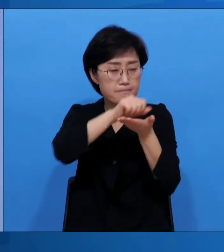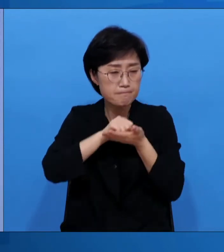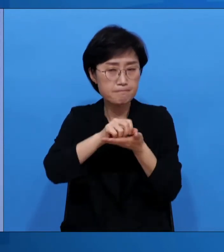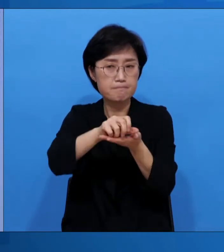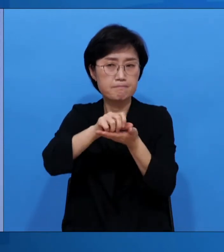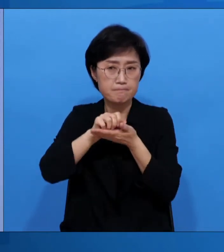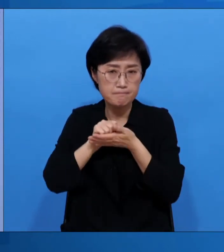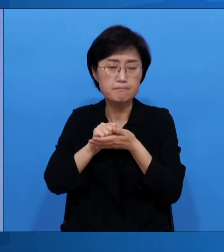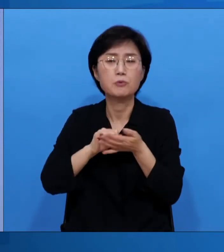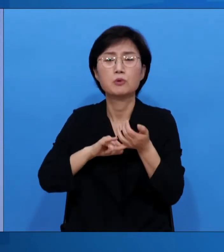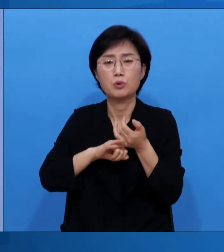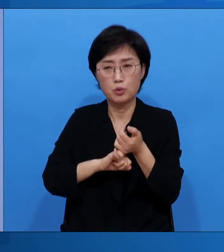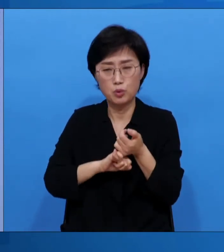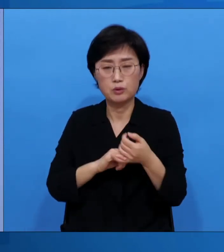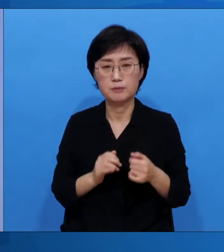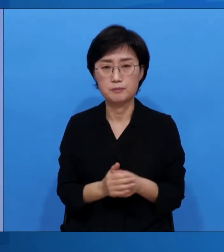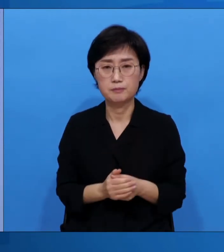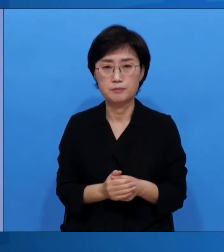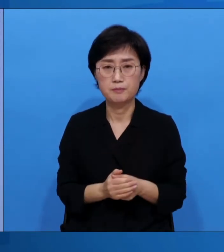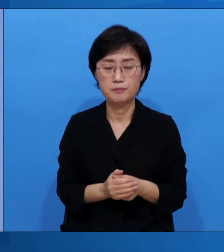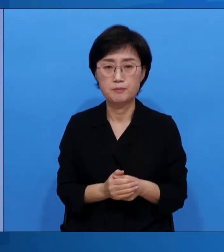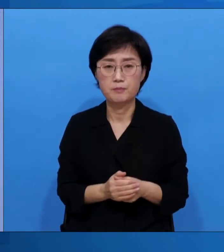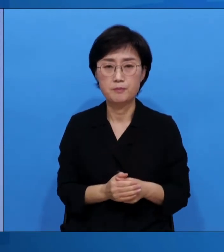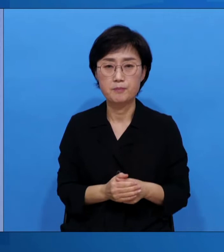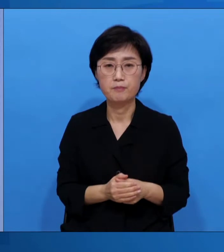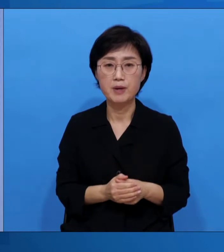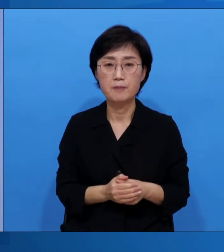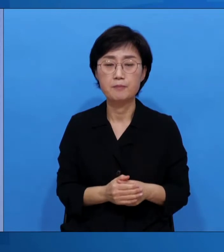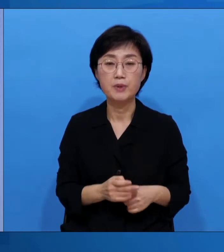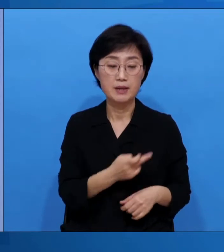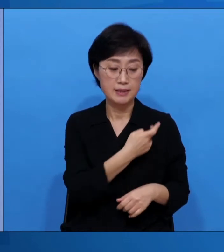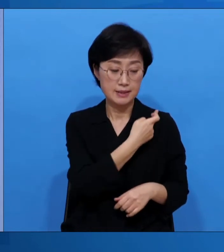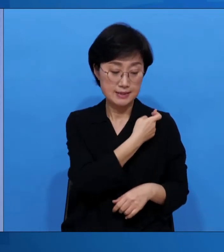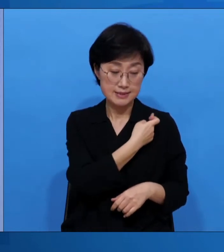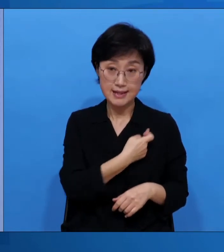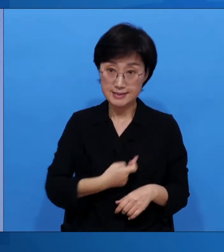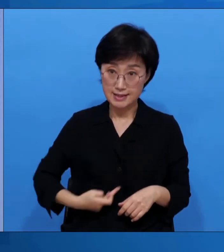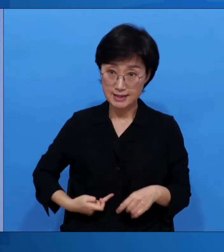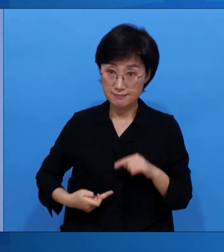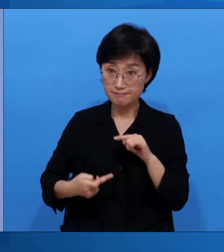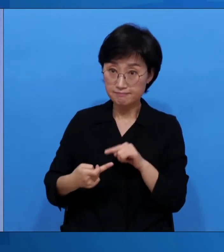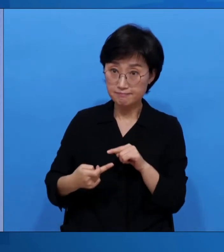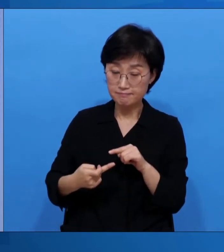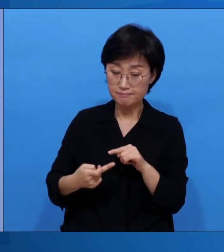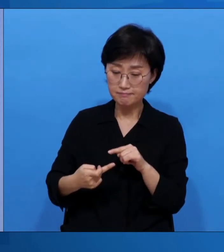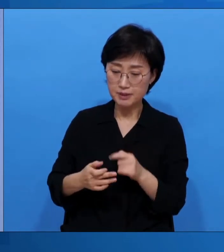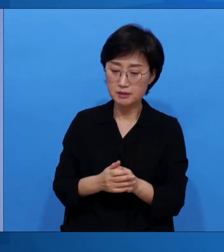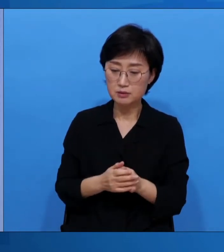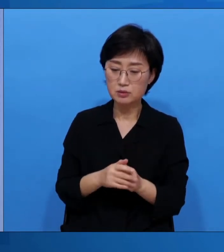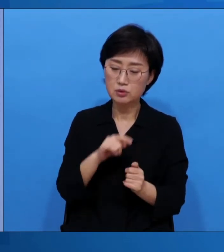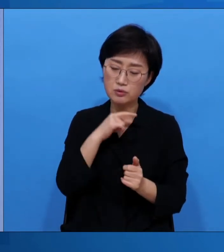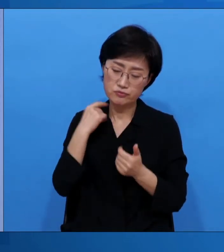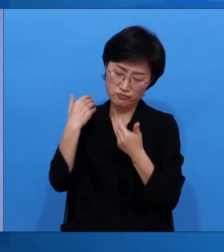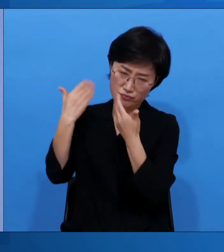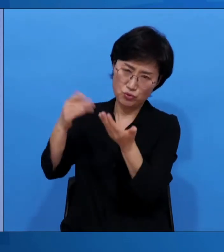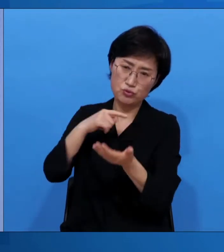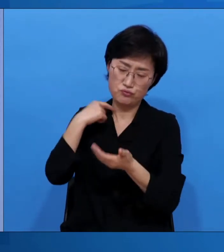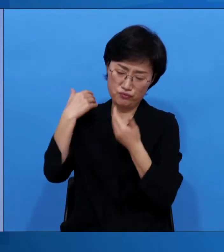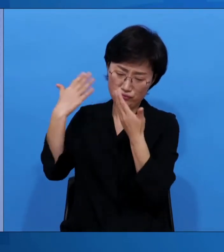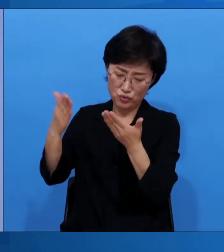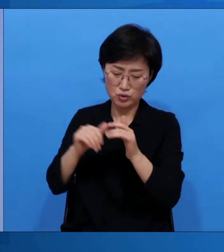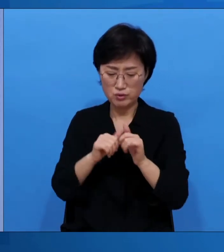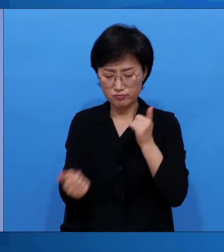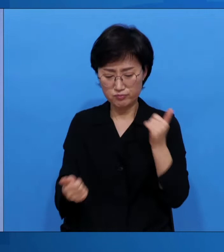So don't look at anything else. 사도들이 다 죽고 없어져 갔을 때 이 중직자들이 모여서 교회를 세운